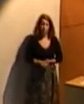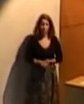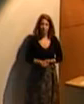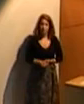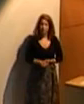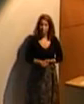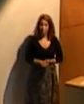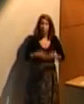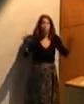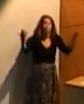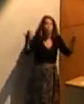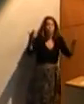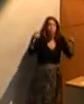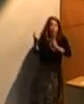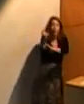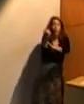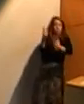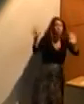les critiques